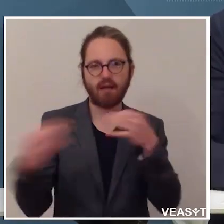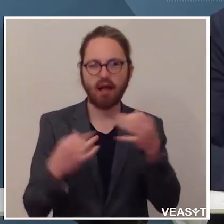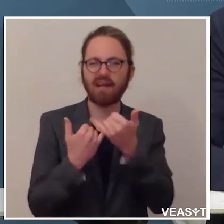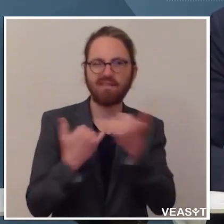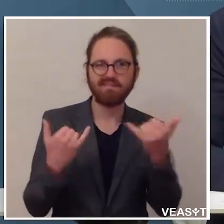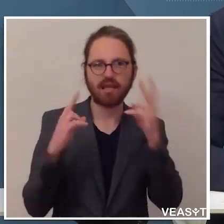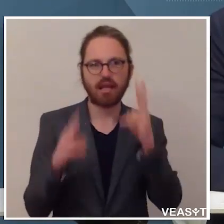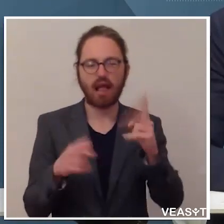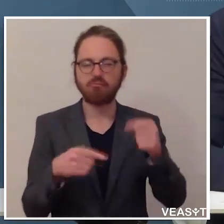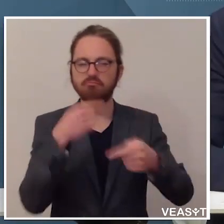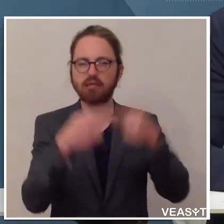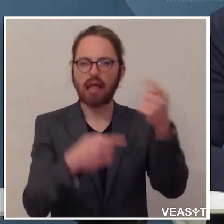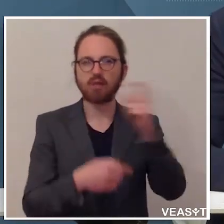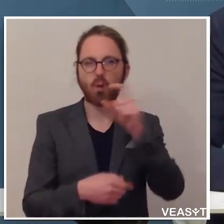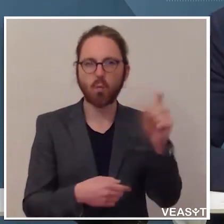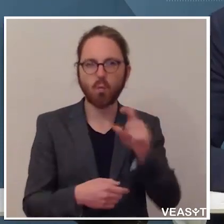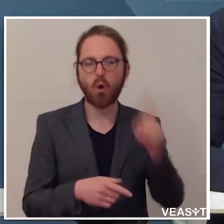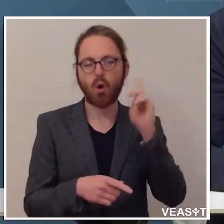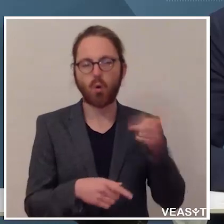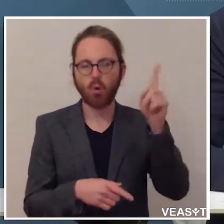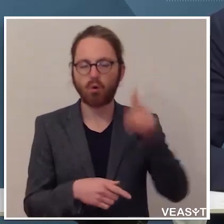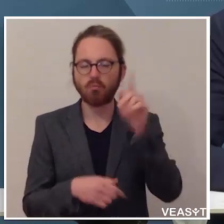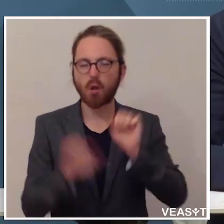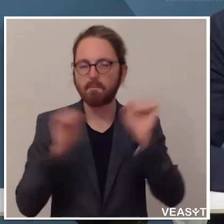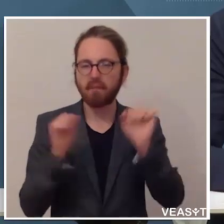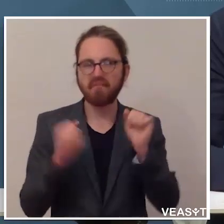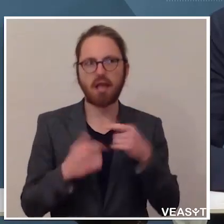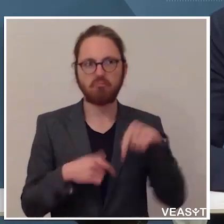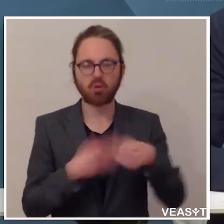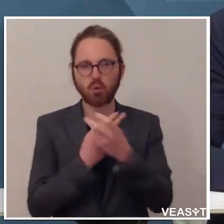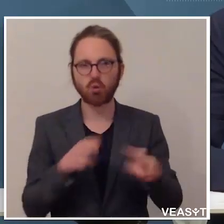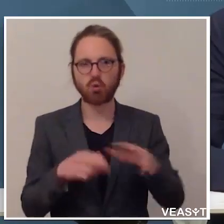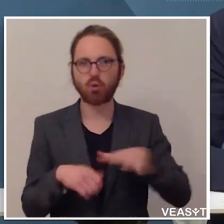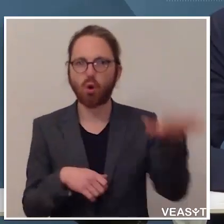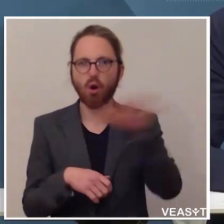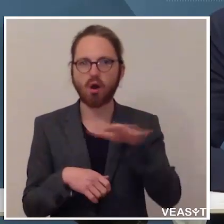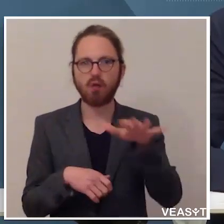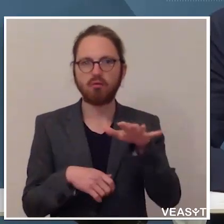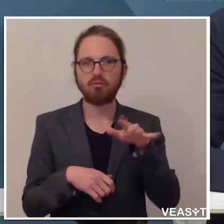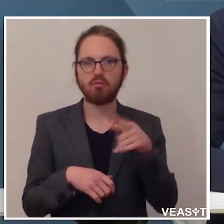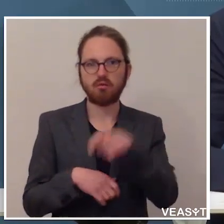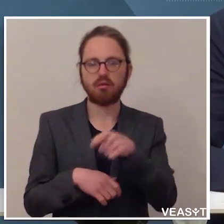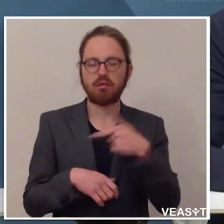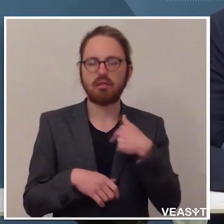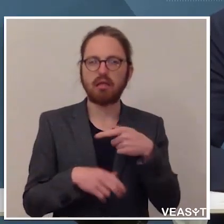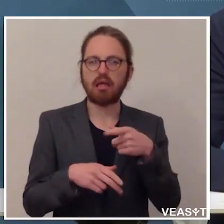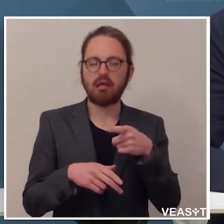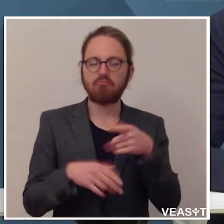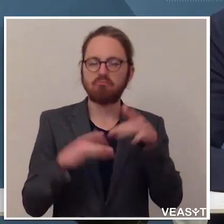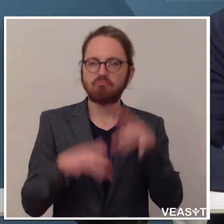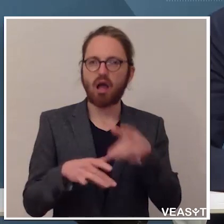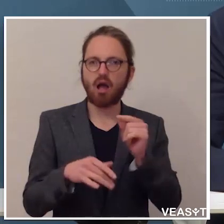den nächsten Wochen und in den nächsten Monaten bewegen in Südtirol. Wir haben ein sehr kapillares Verkehrssystem